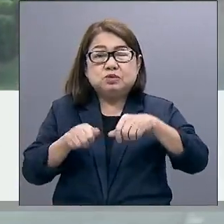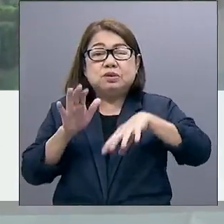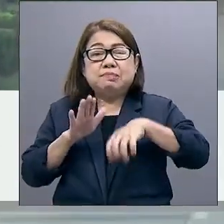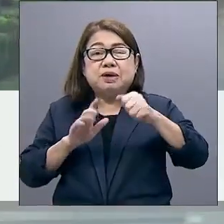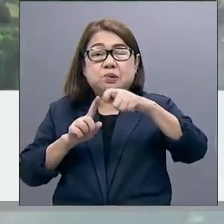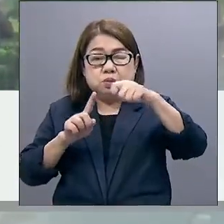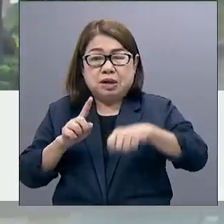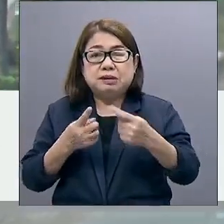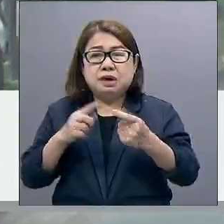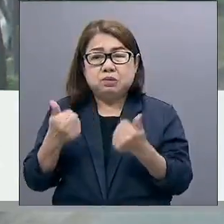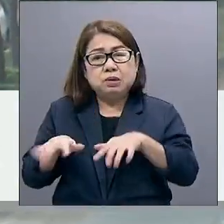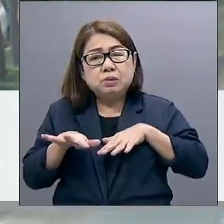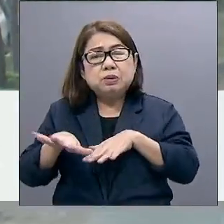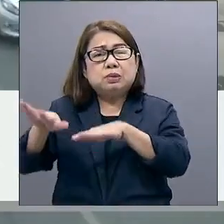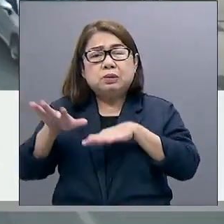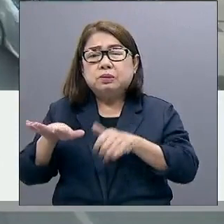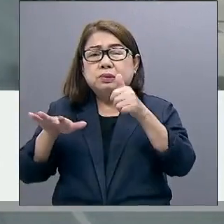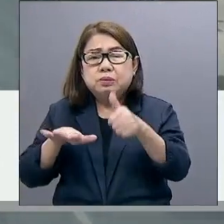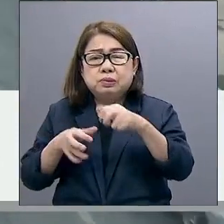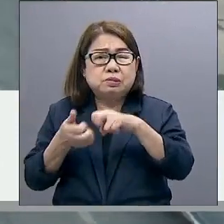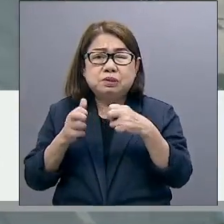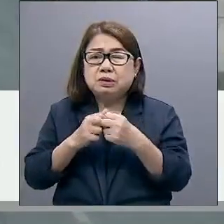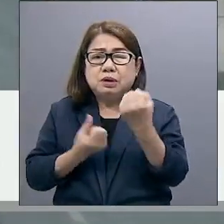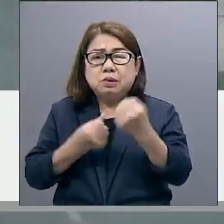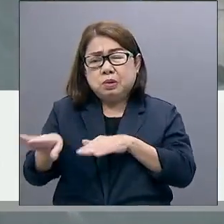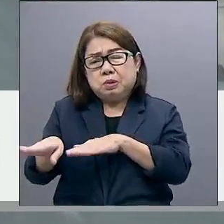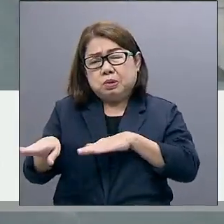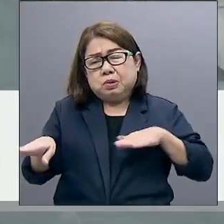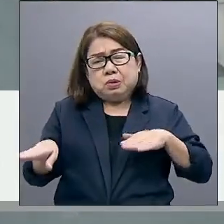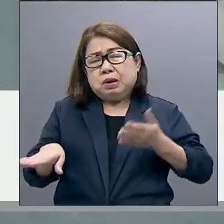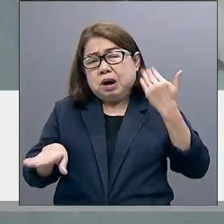จุบันการจราจรเริ่มคลี่คลายไม่มีความหนาแน่น